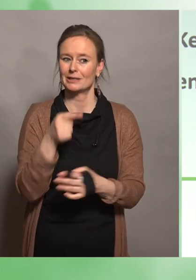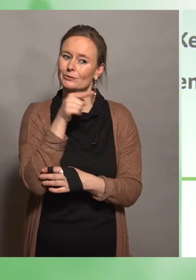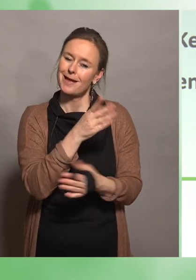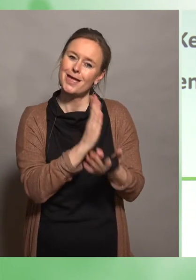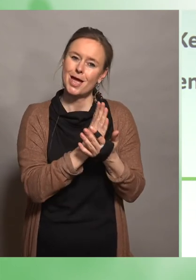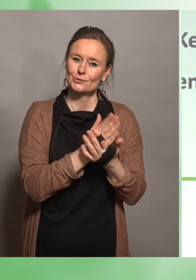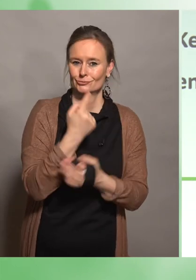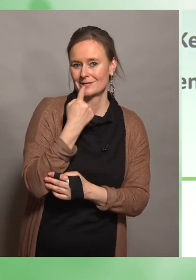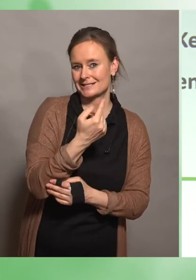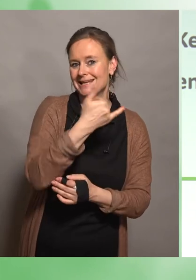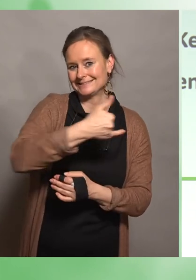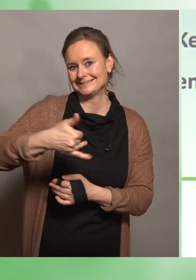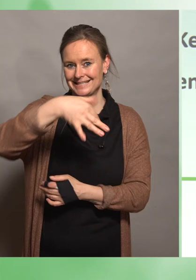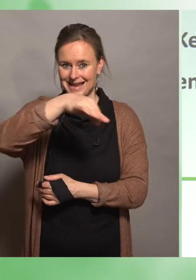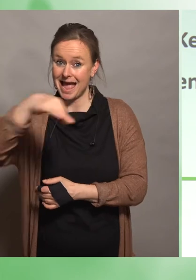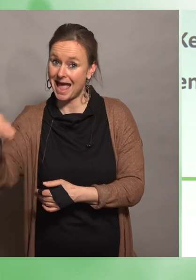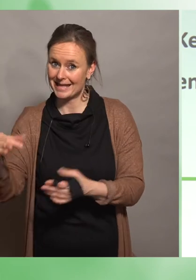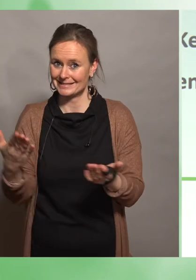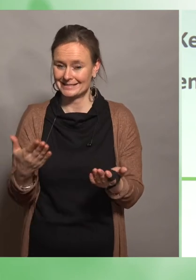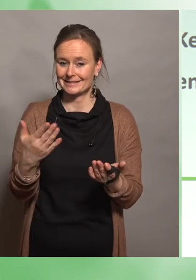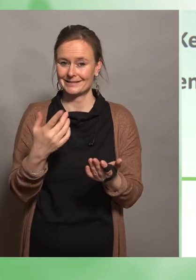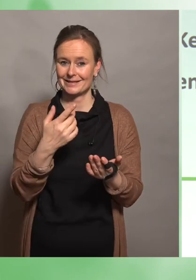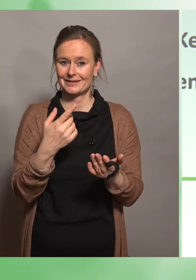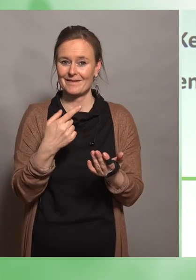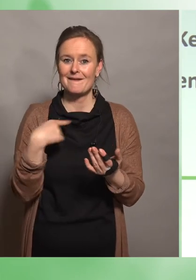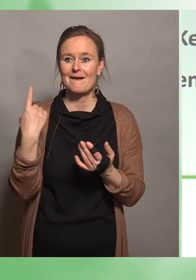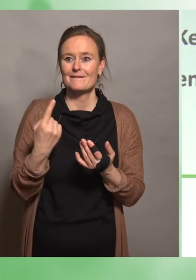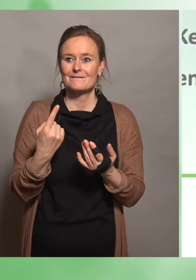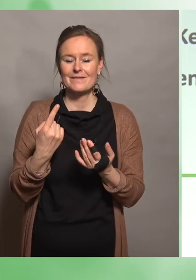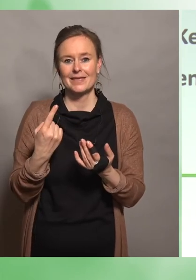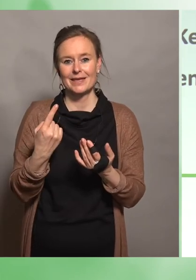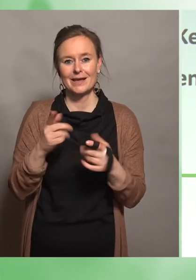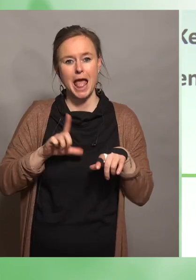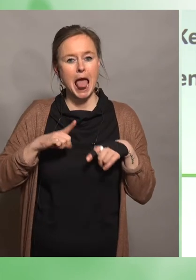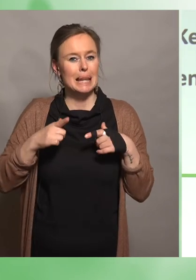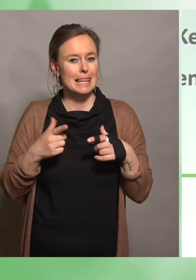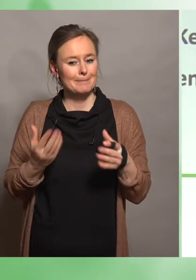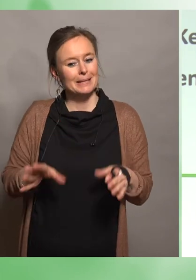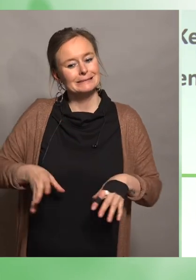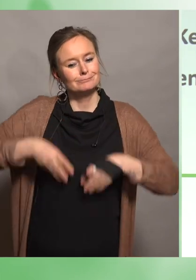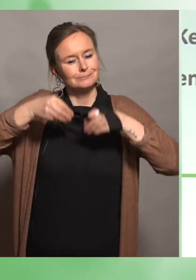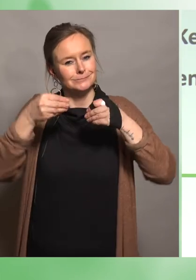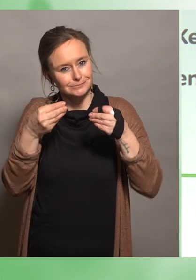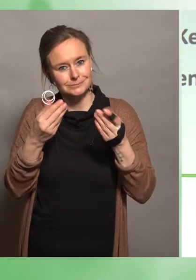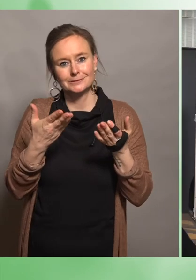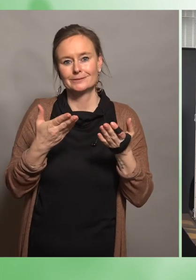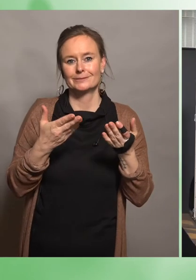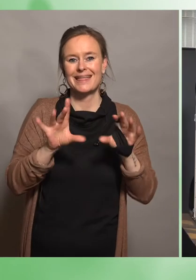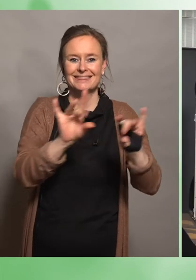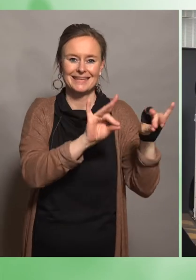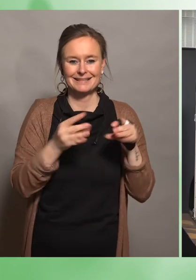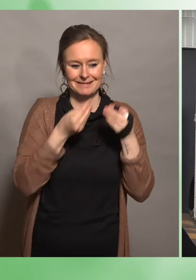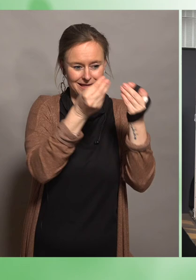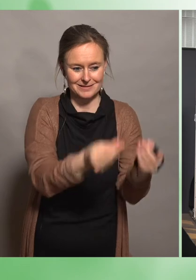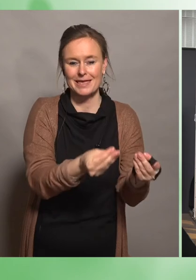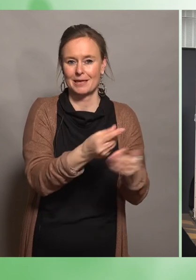Einzelne und jede Einzelne, die wir in eine lebenserfüllende Tätigkeit bringen, ist für uns ein ganz, ganz großer Erfolg. Dankeschön.